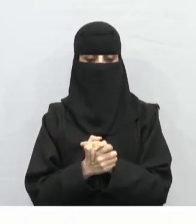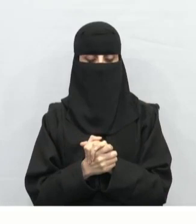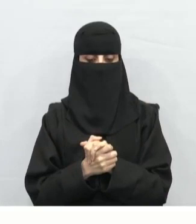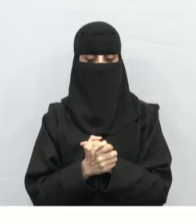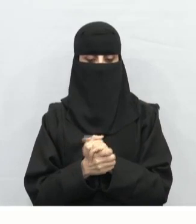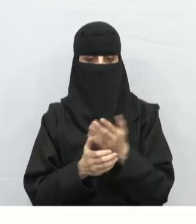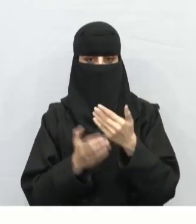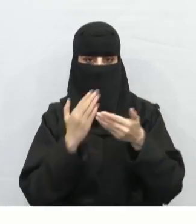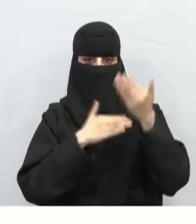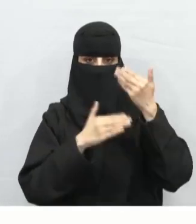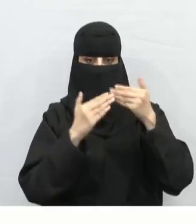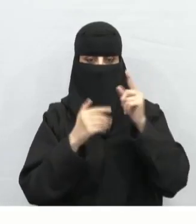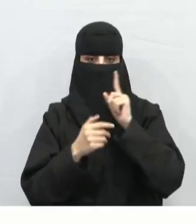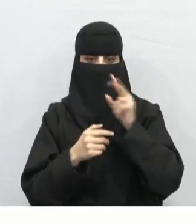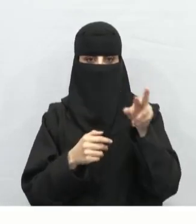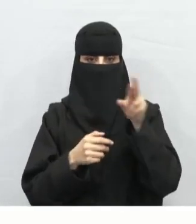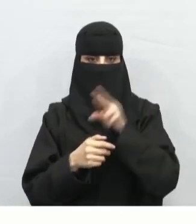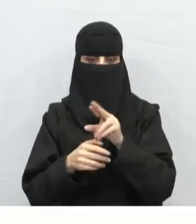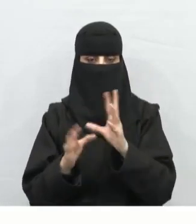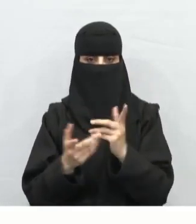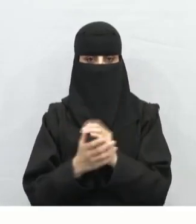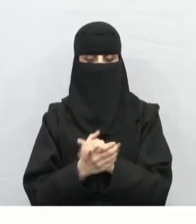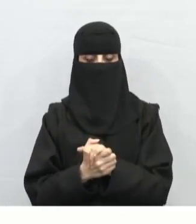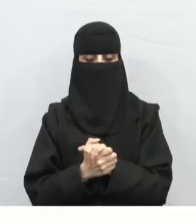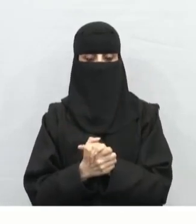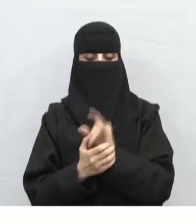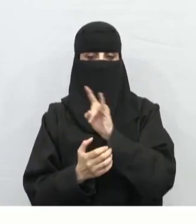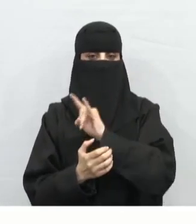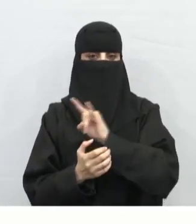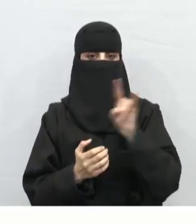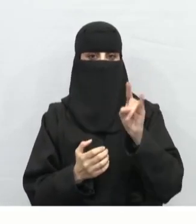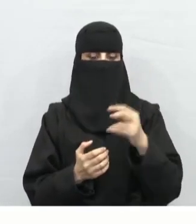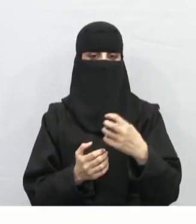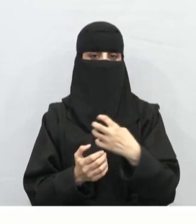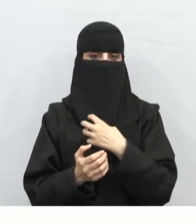اذكركم الام لا تحزن